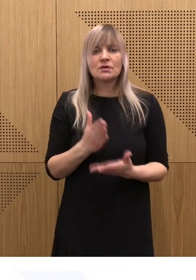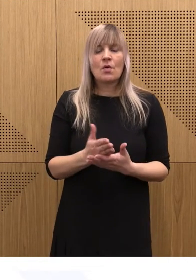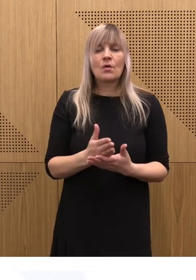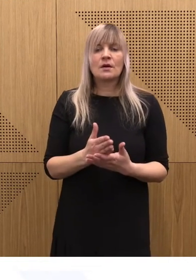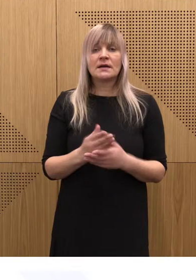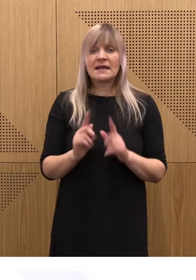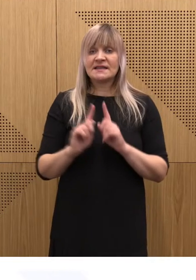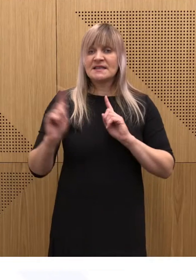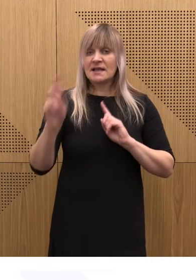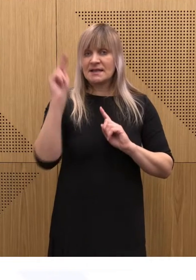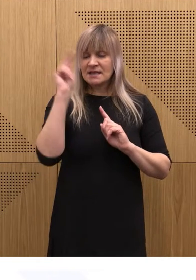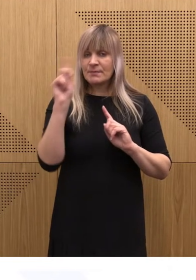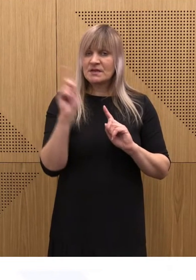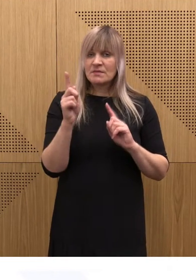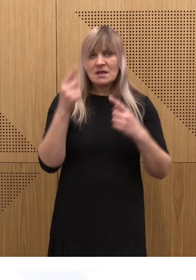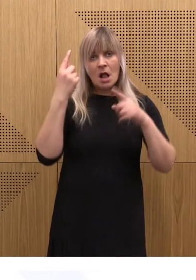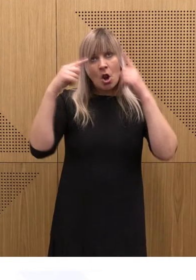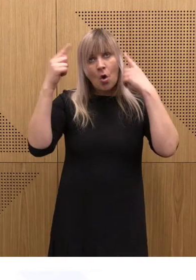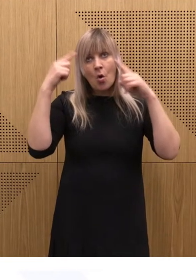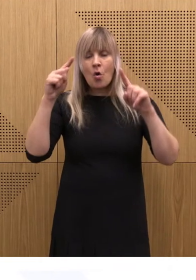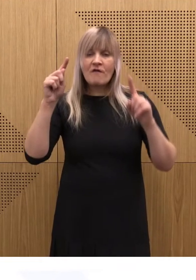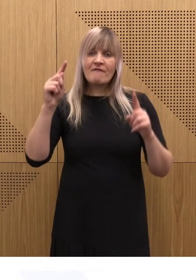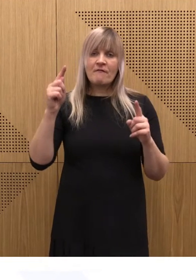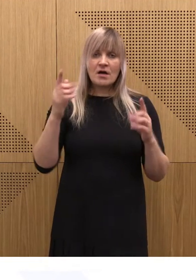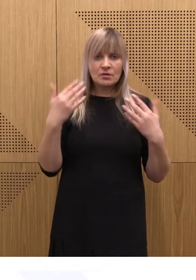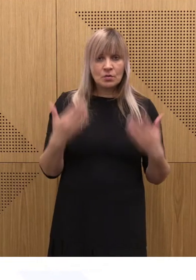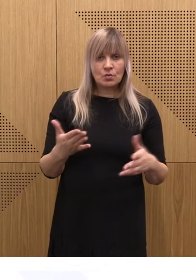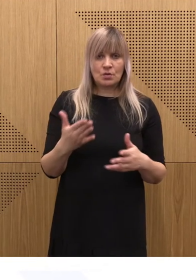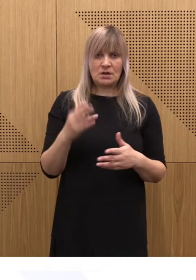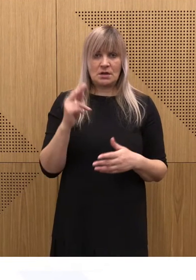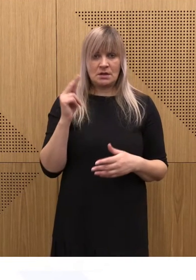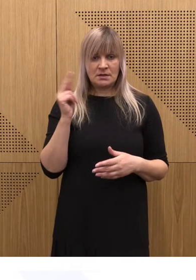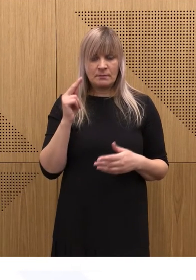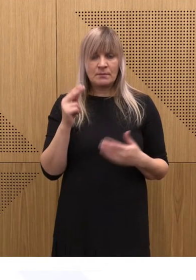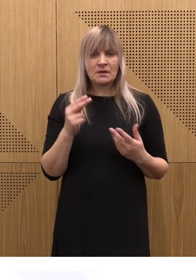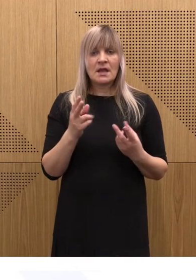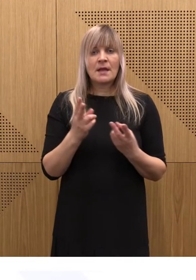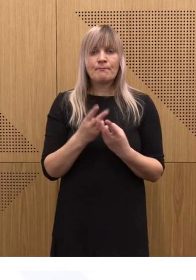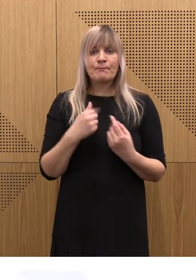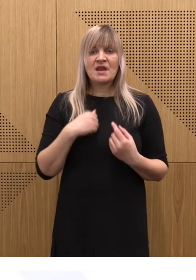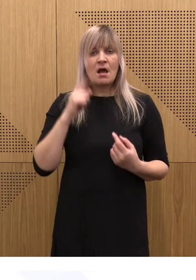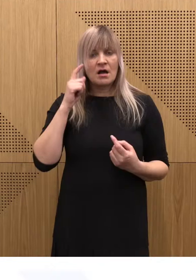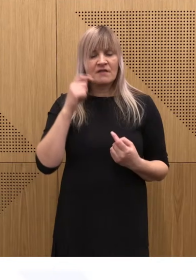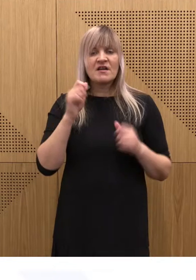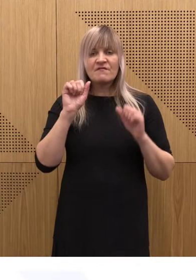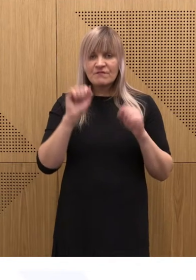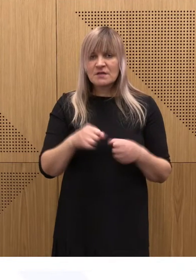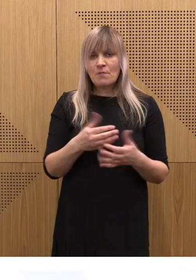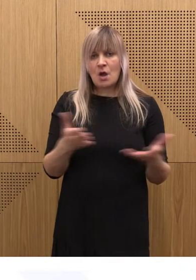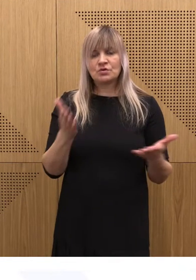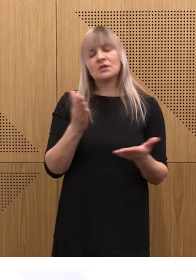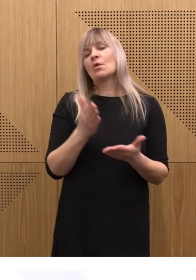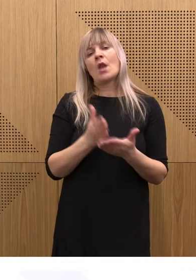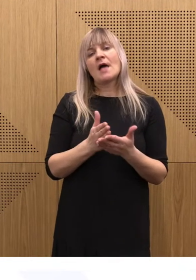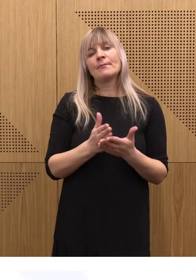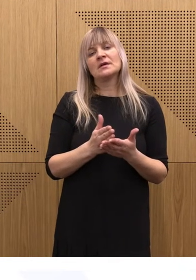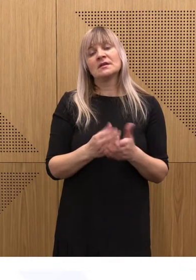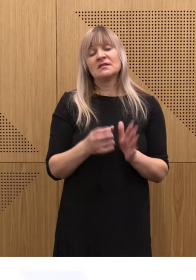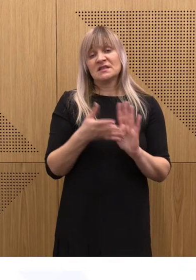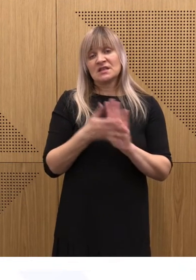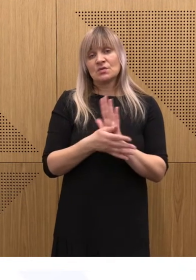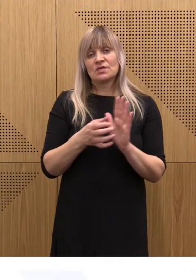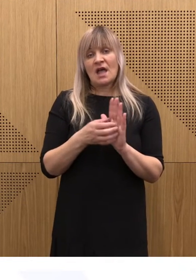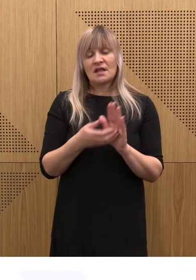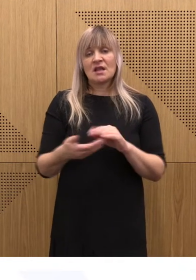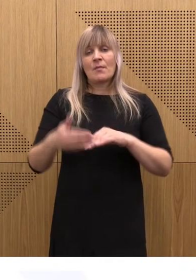siis distantsõppes loovalt ja loominguliselt läheneda. Nii et ma arvan, et see võimalus on olemas. Eks ta tähendab ikkagi, et see